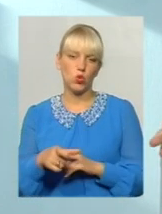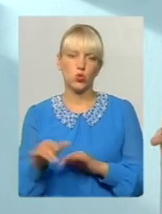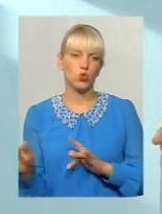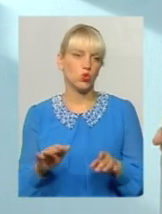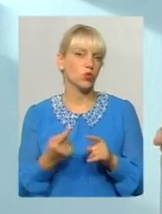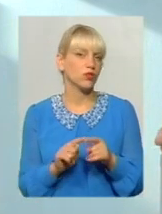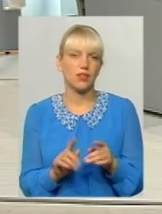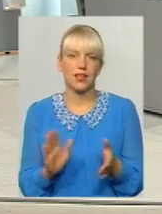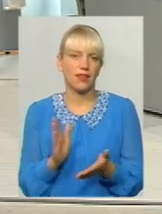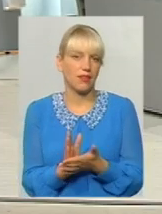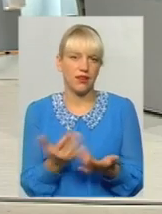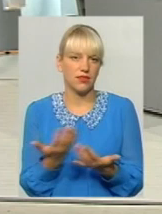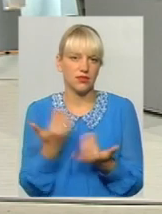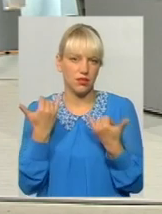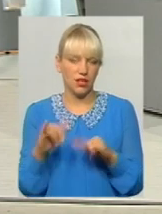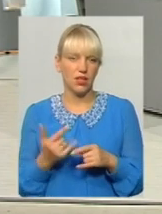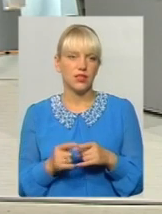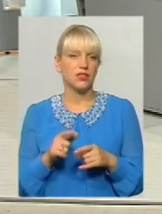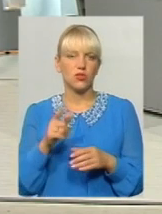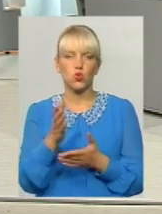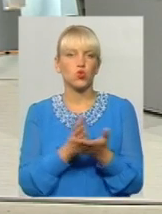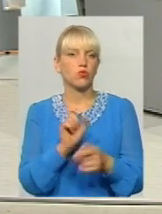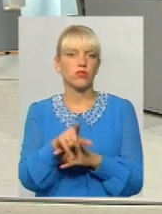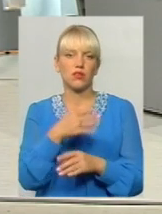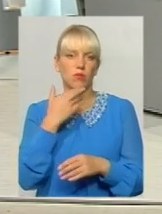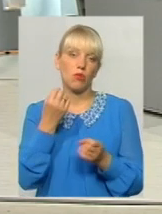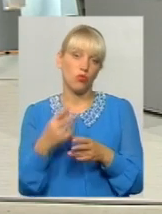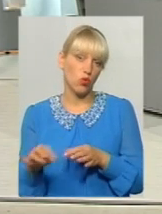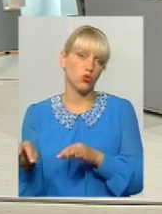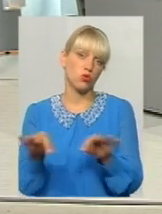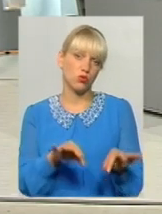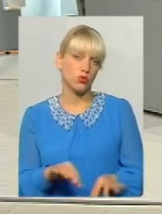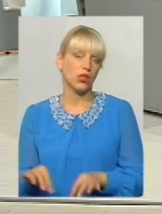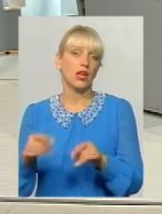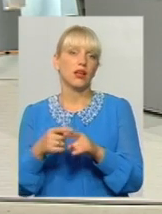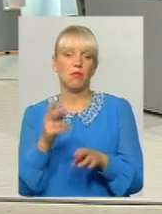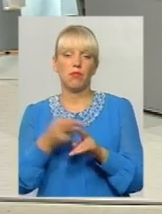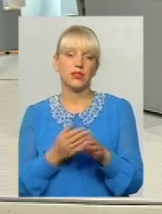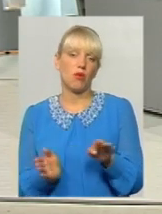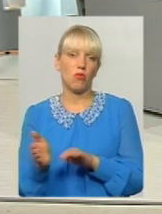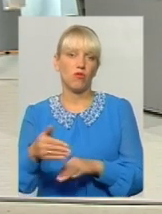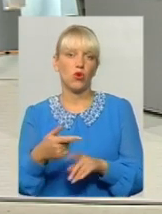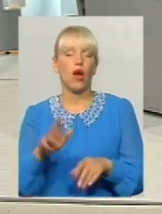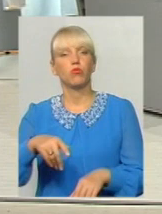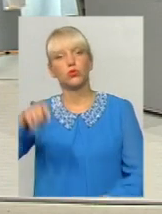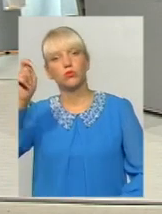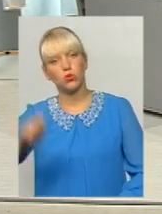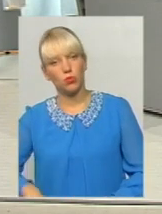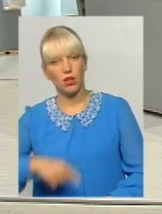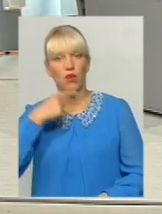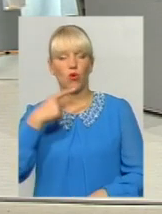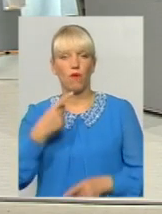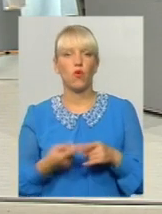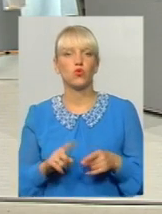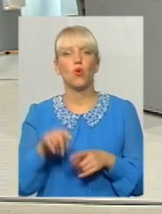там службове завдання, чи що вони просто рухались, да, і без тих самих поворотів, а потім зупиняють транспортний засіб і кажуть